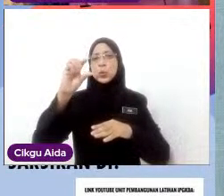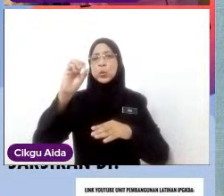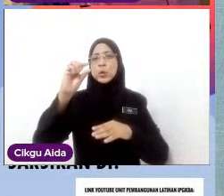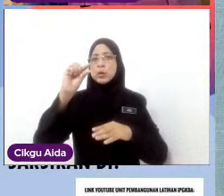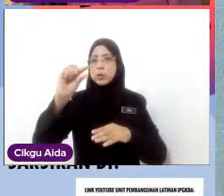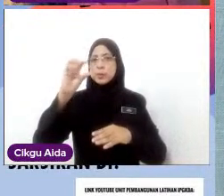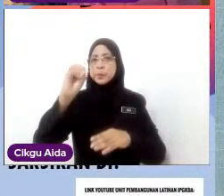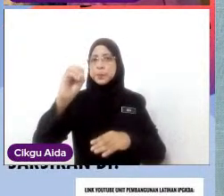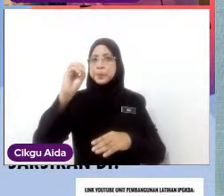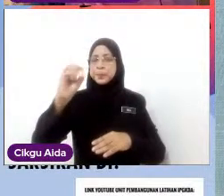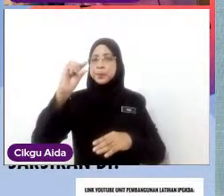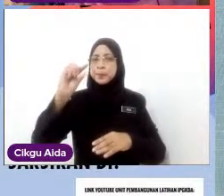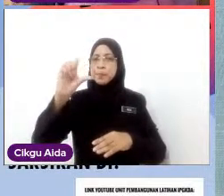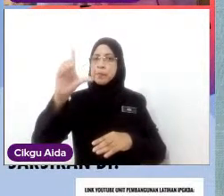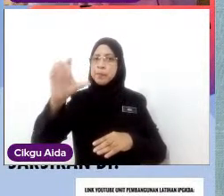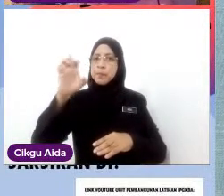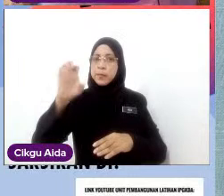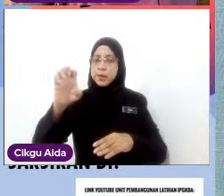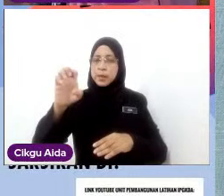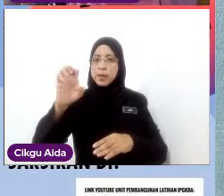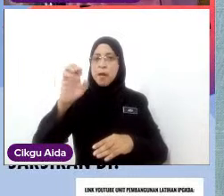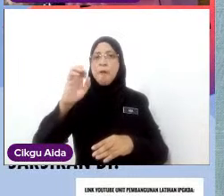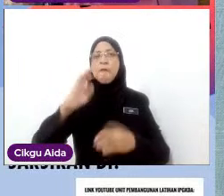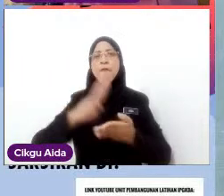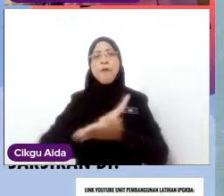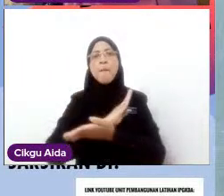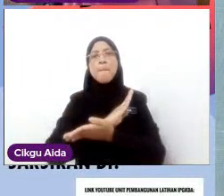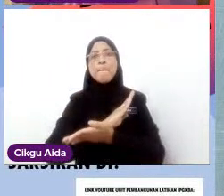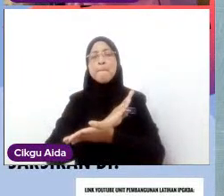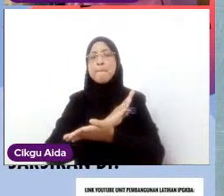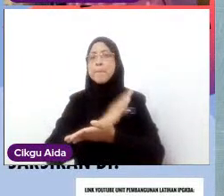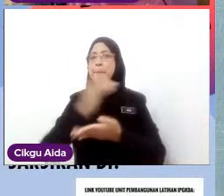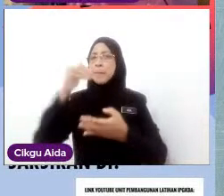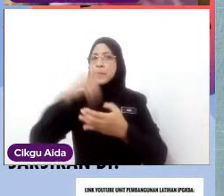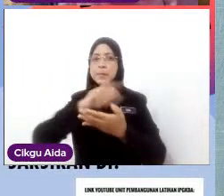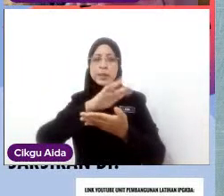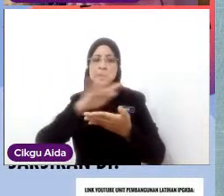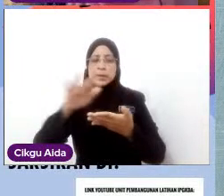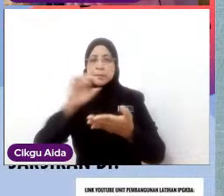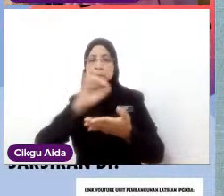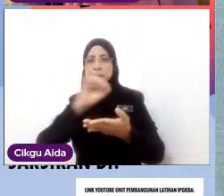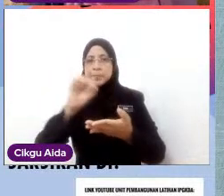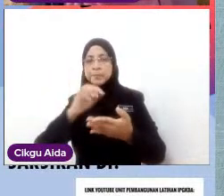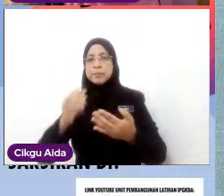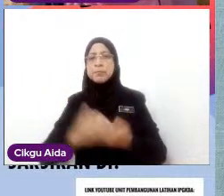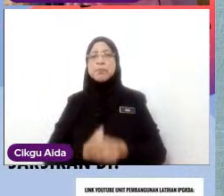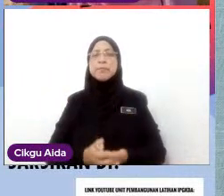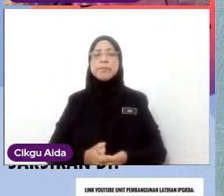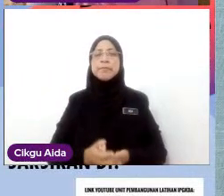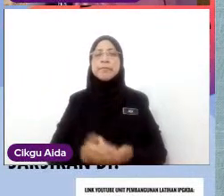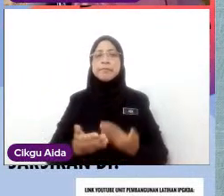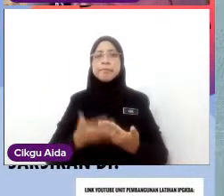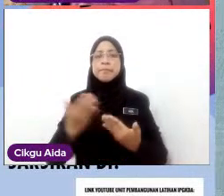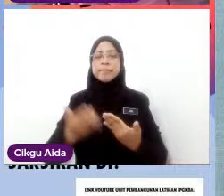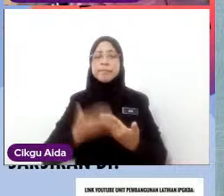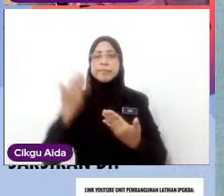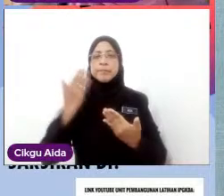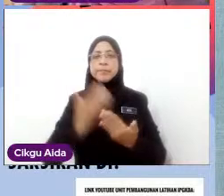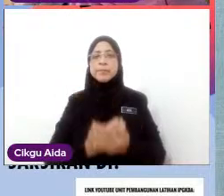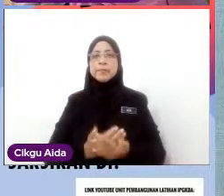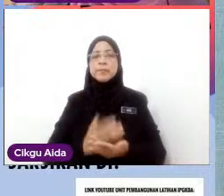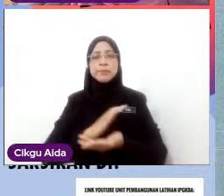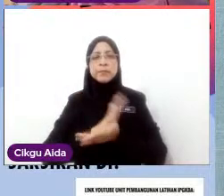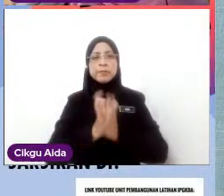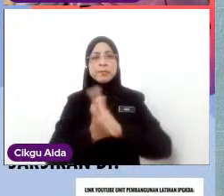lah. Tapi benda ni lah yang mudahkan dia orang. Kalau kita guna yang lain-lain macam-macam tu, sukar untuk mereka akses. Jadi saya pun